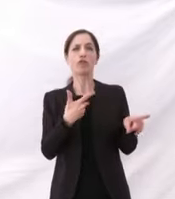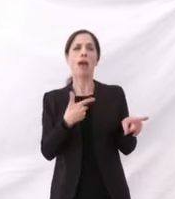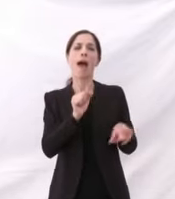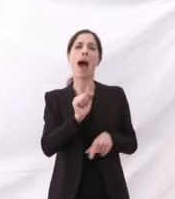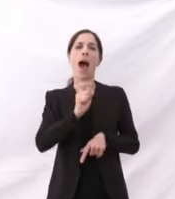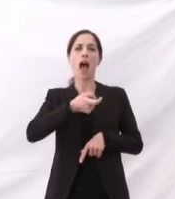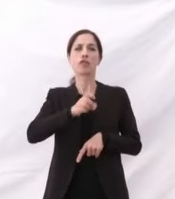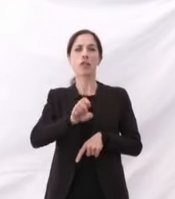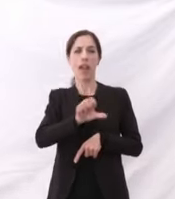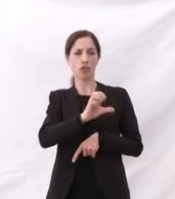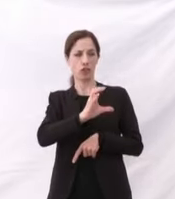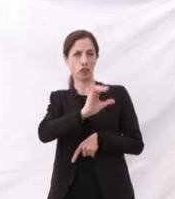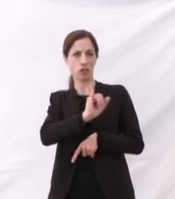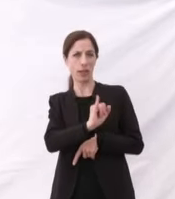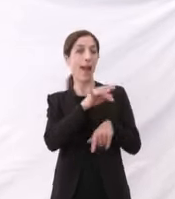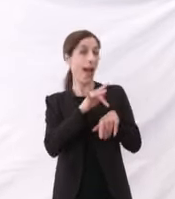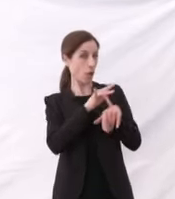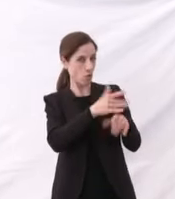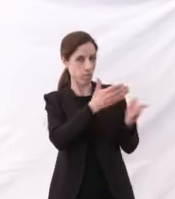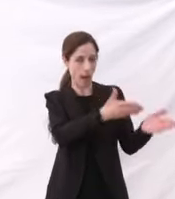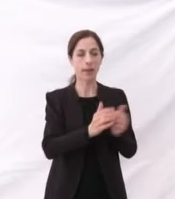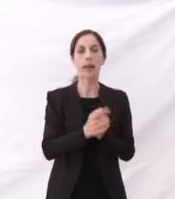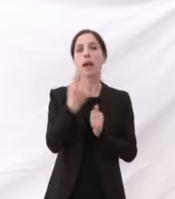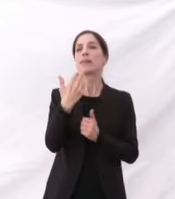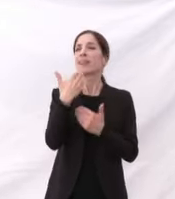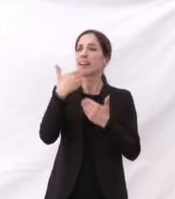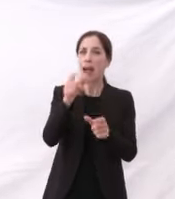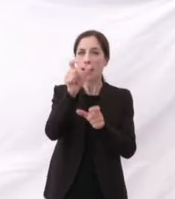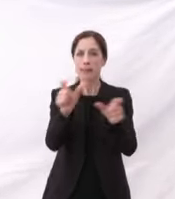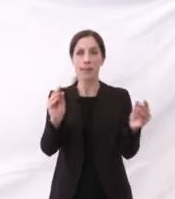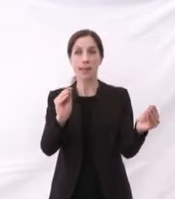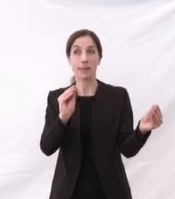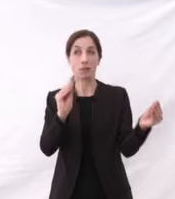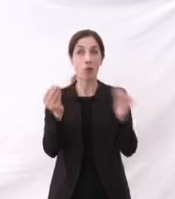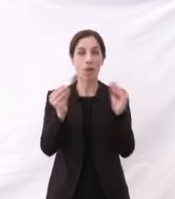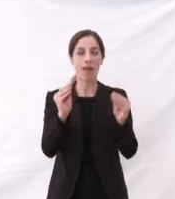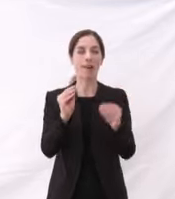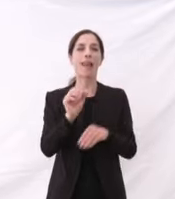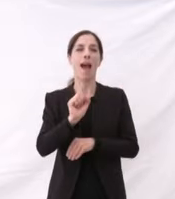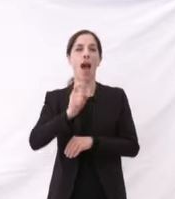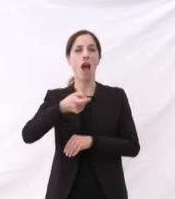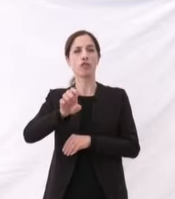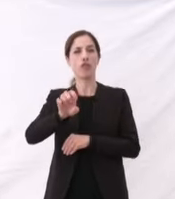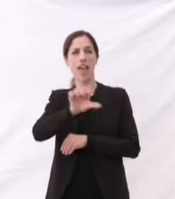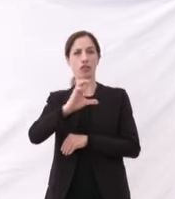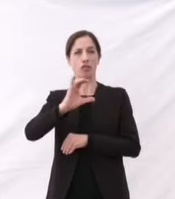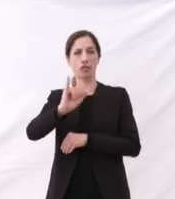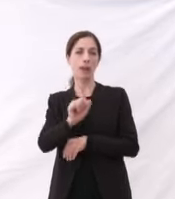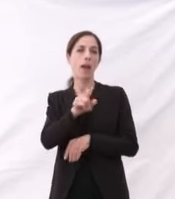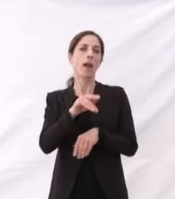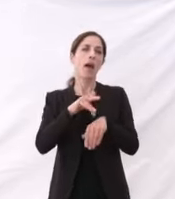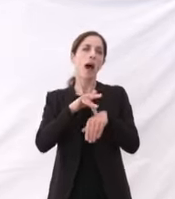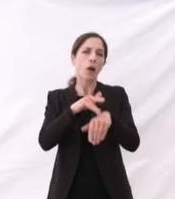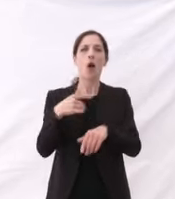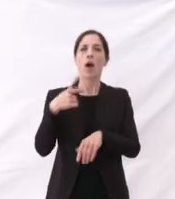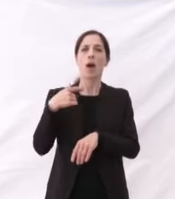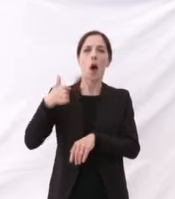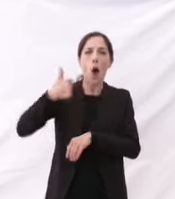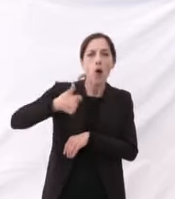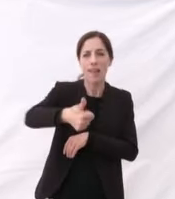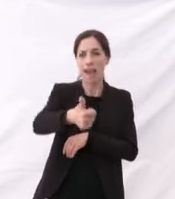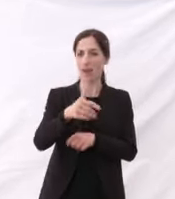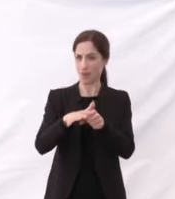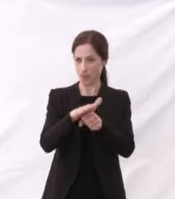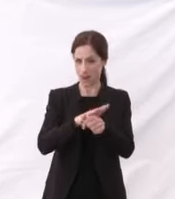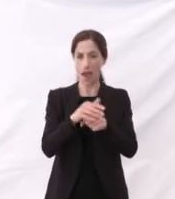vi accompagna, un ringraziamento speciale ai giovani della GESCI che accompagnano ogni anno i familiari, per cui i familiari da